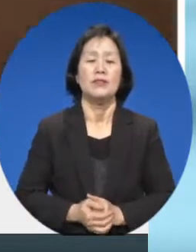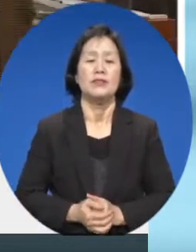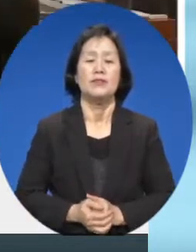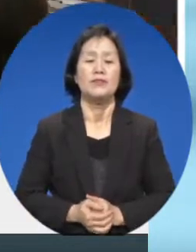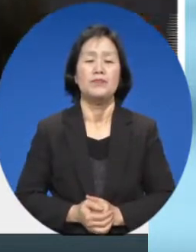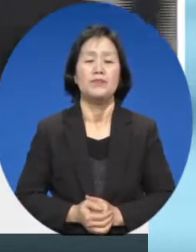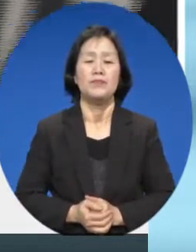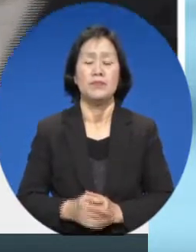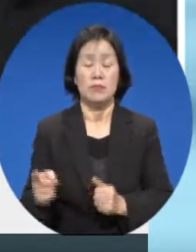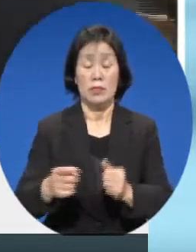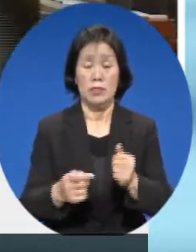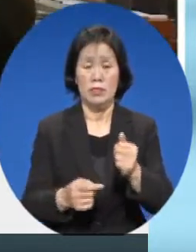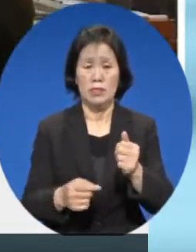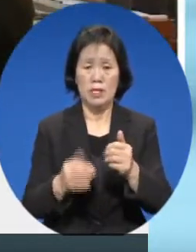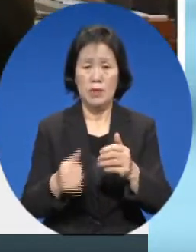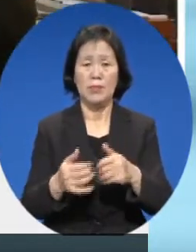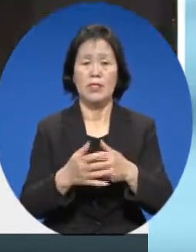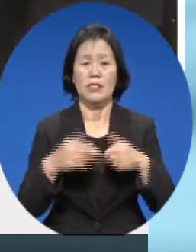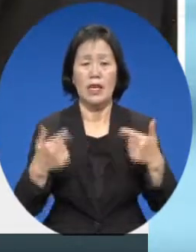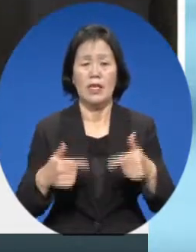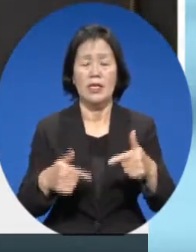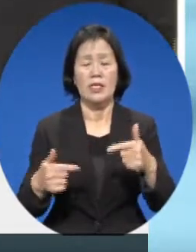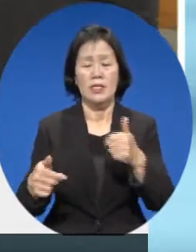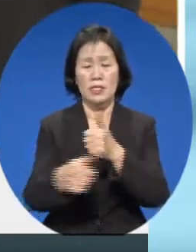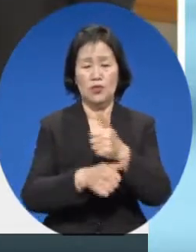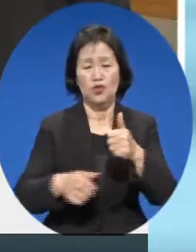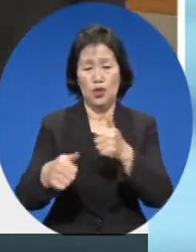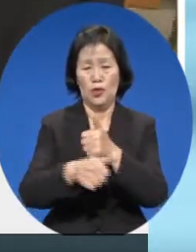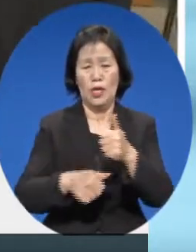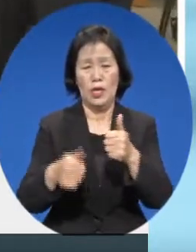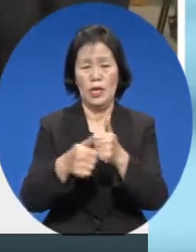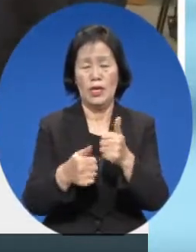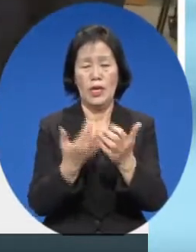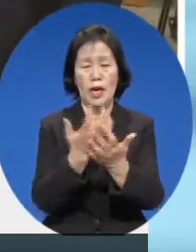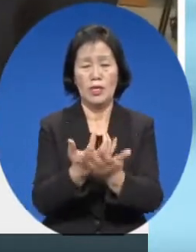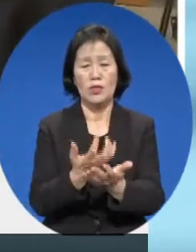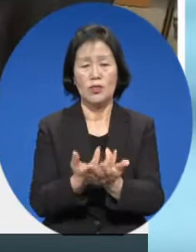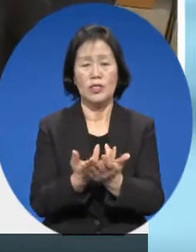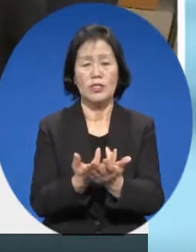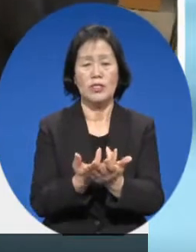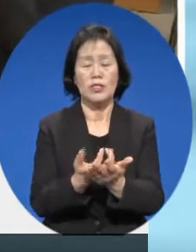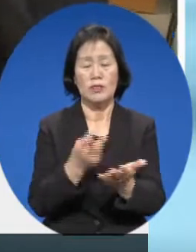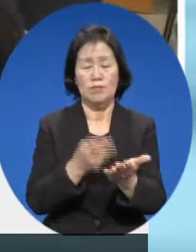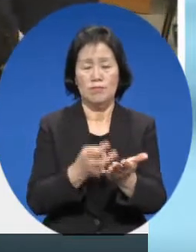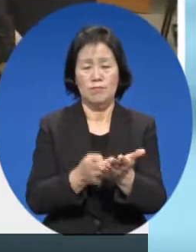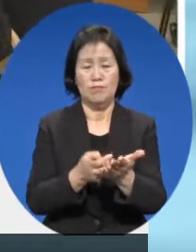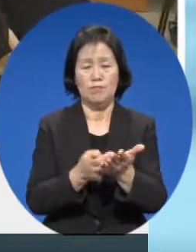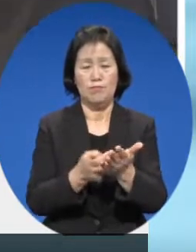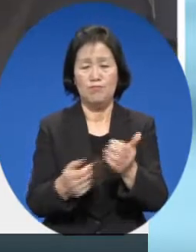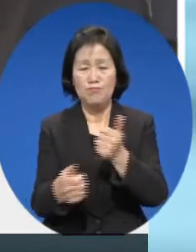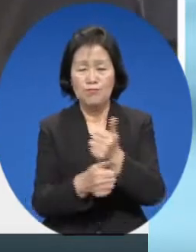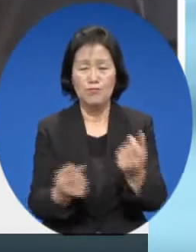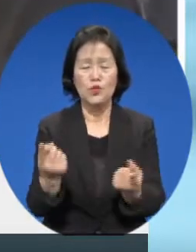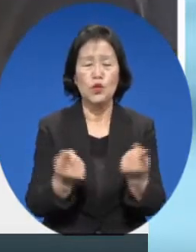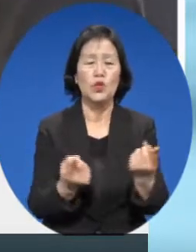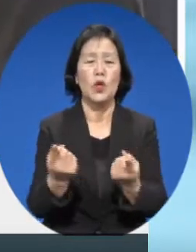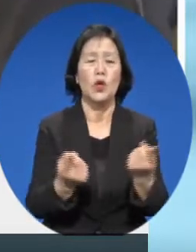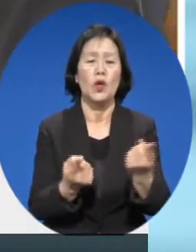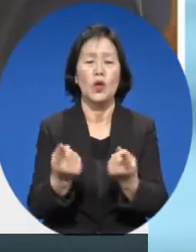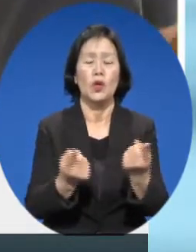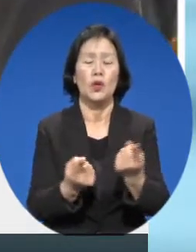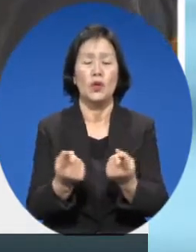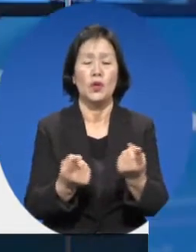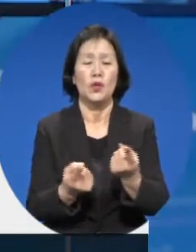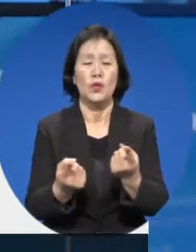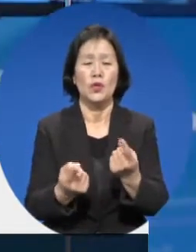사람들이 이제 그 다수 합의로 이번에 그 다시 그 않거든 에 법사위 보내서 싶어요 보니 싸이 이상 위에서